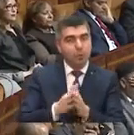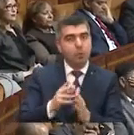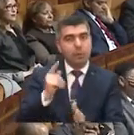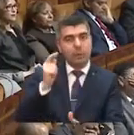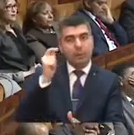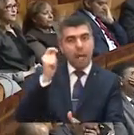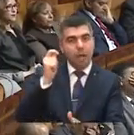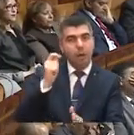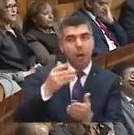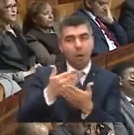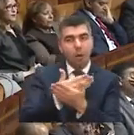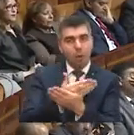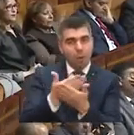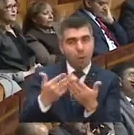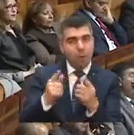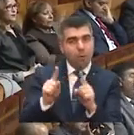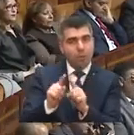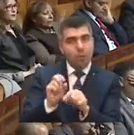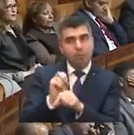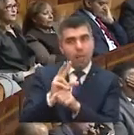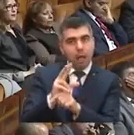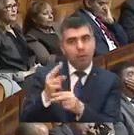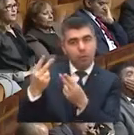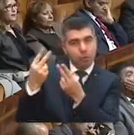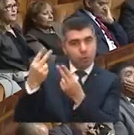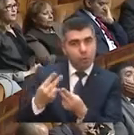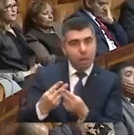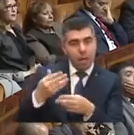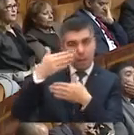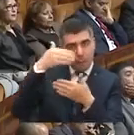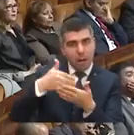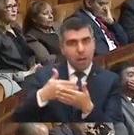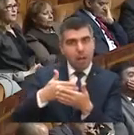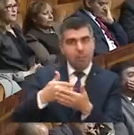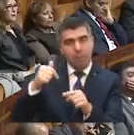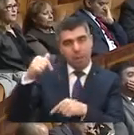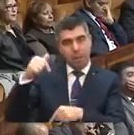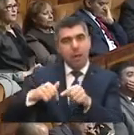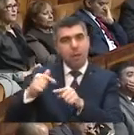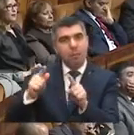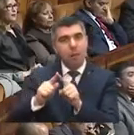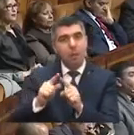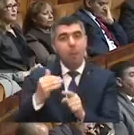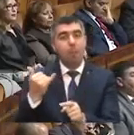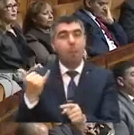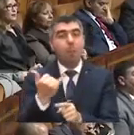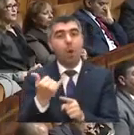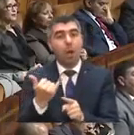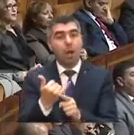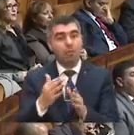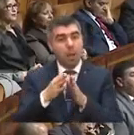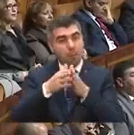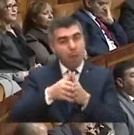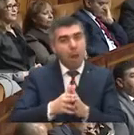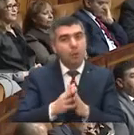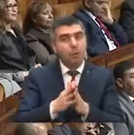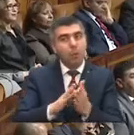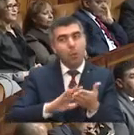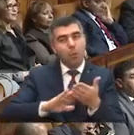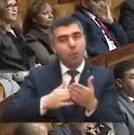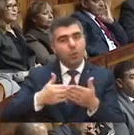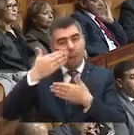الترويج السياحي للوجهه المغربيه كاحد اكبر واهم الموانئ في منطقه حوض البحر الابيض